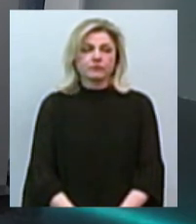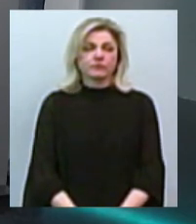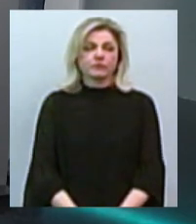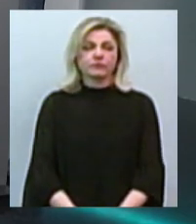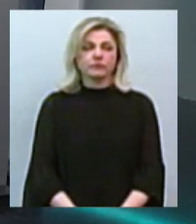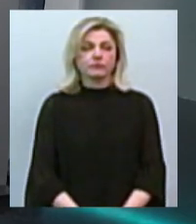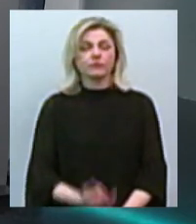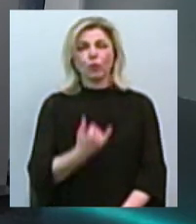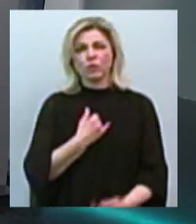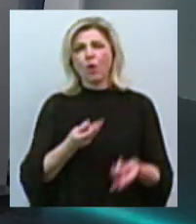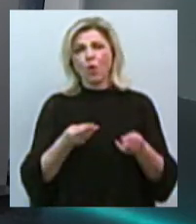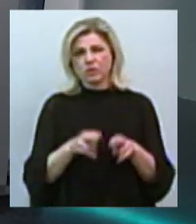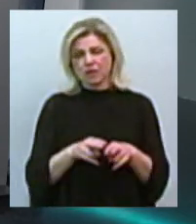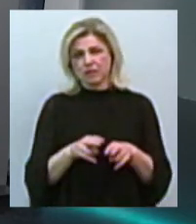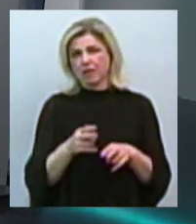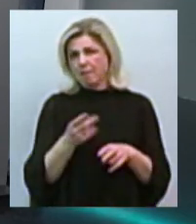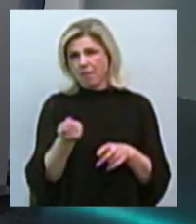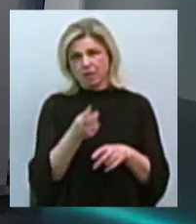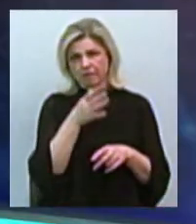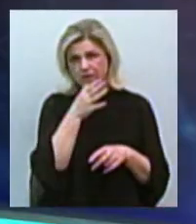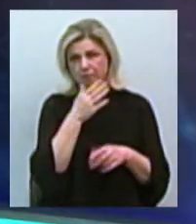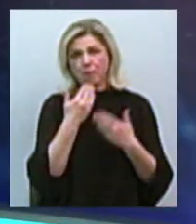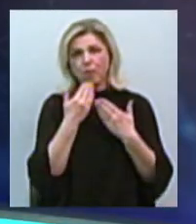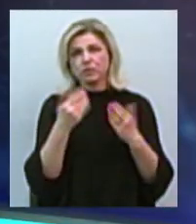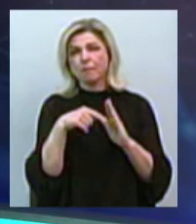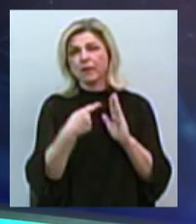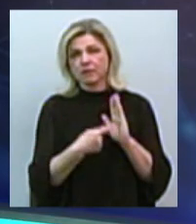У нас залишається буквально півтори хвилини. І, мабуть, останнє запитання.